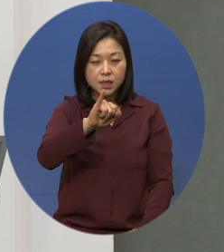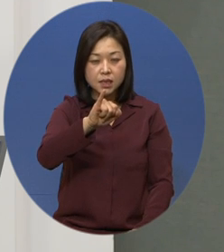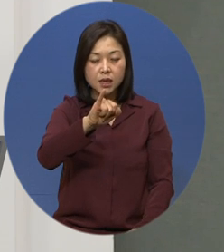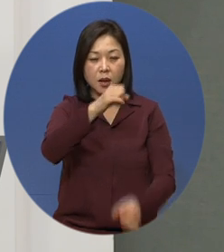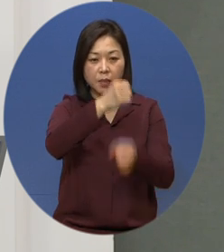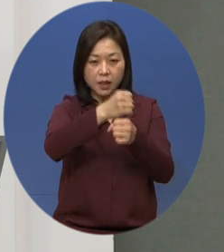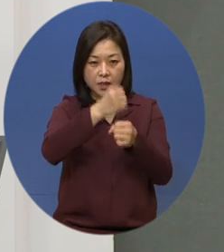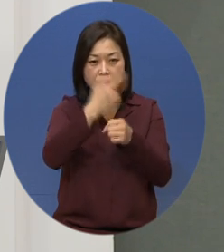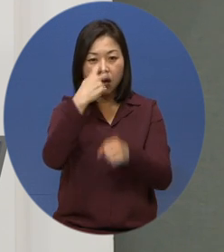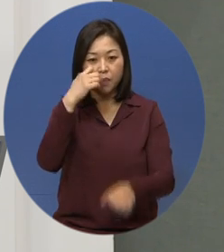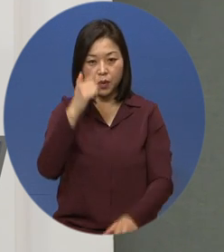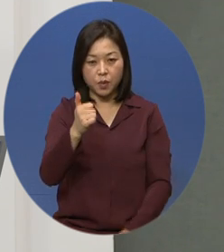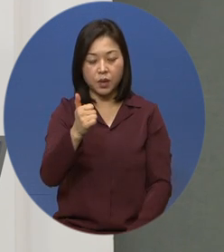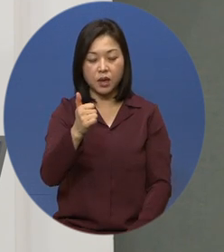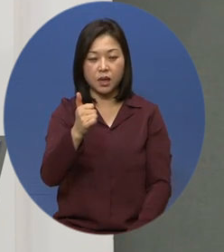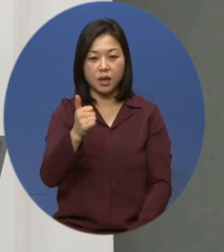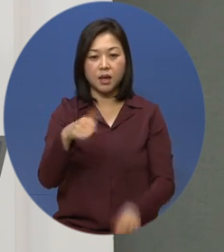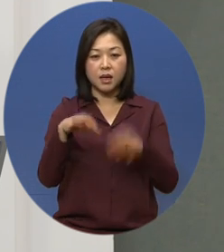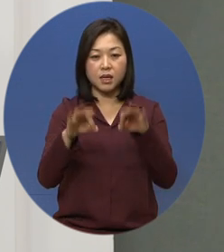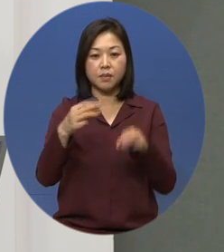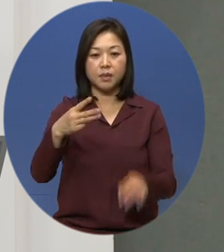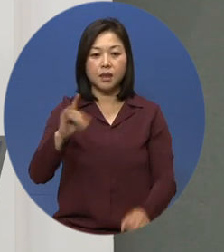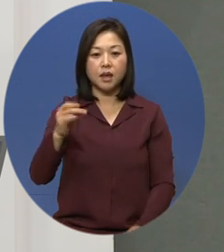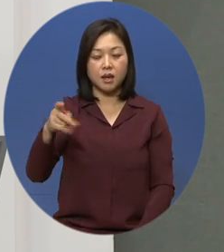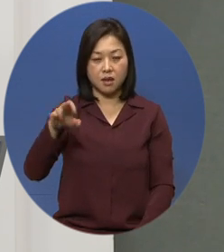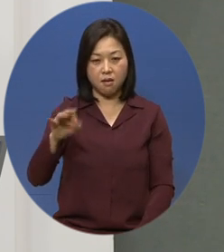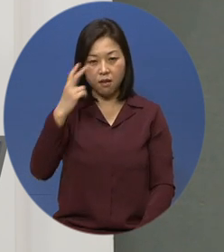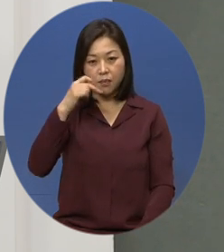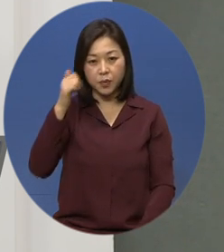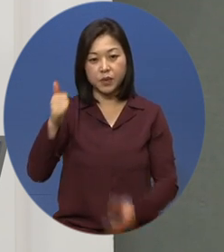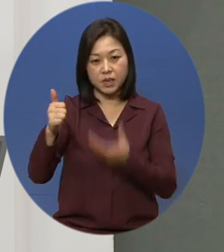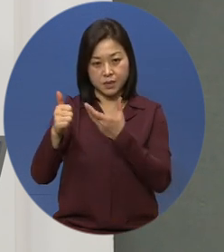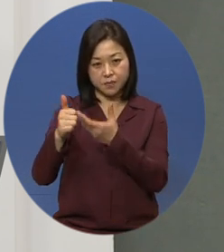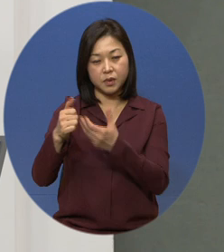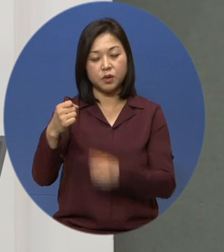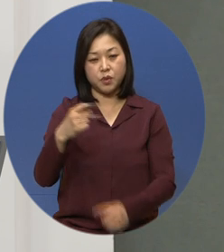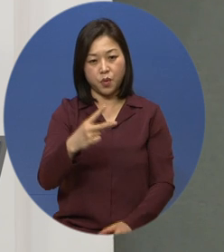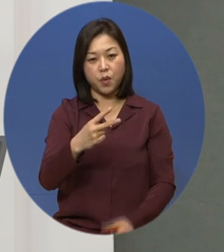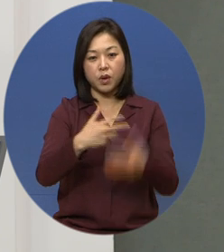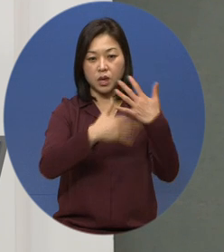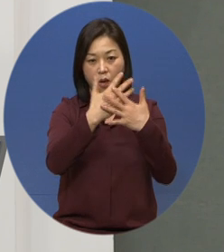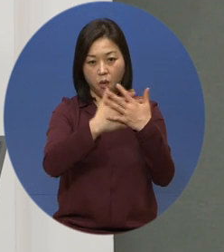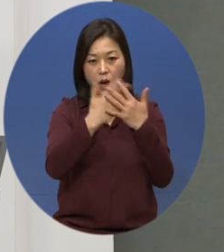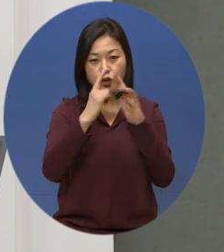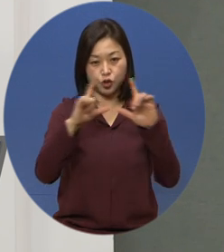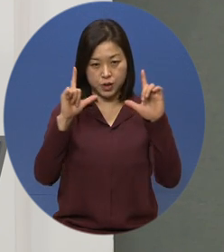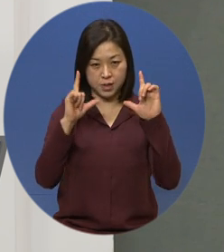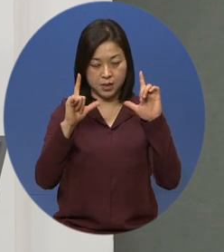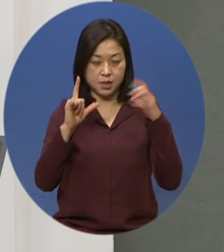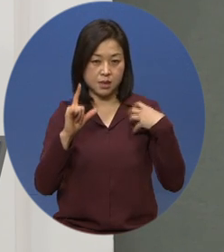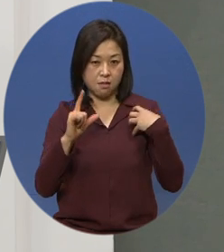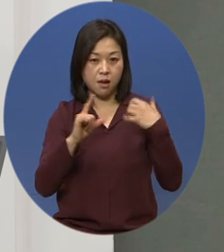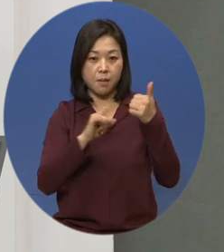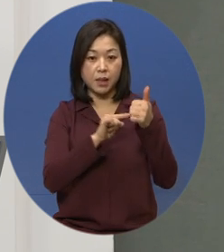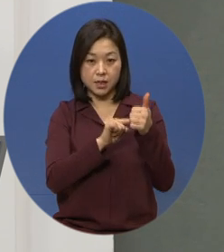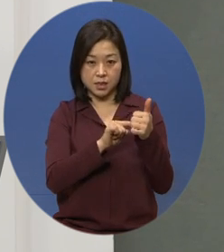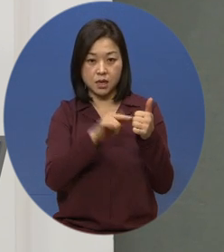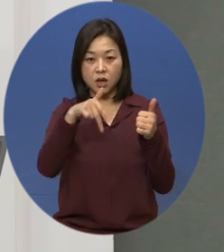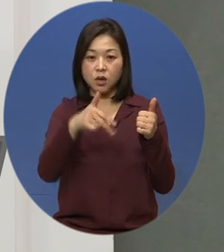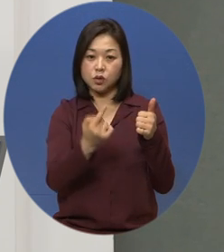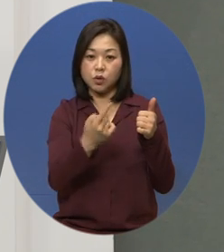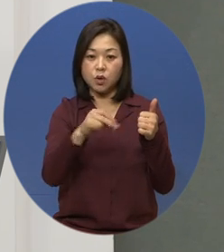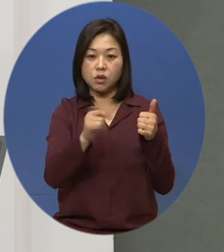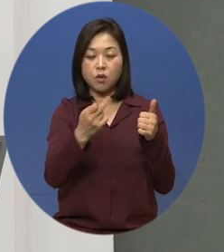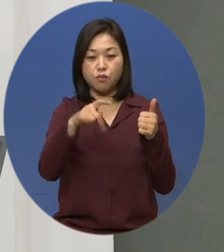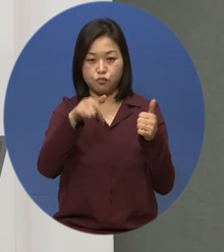감독 김태영 감 덕 그리고 또 거기에 주인공을 맡은 조손